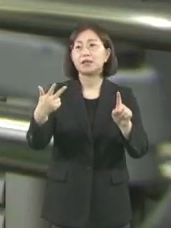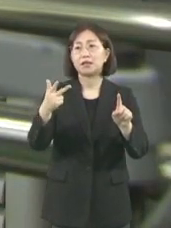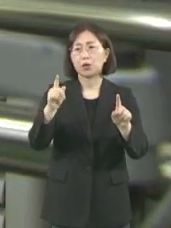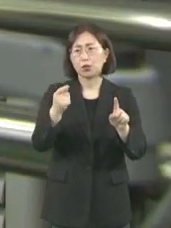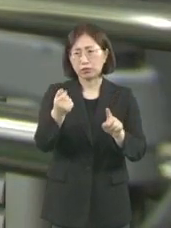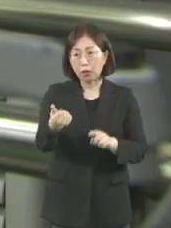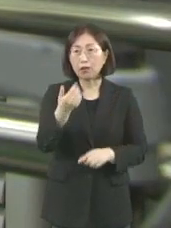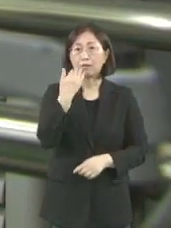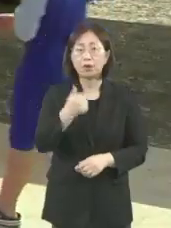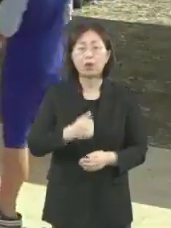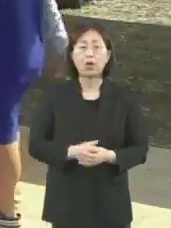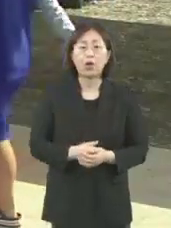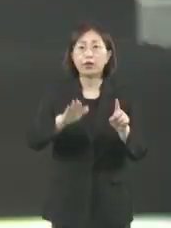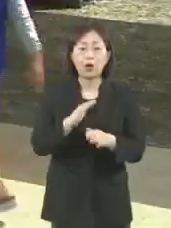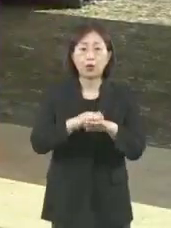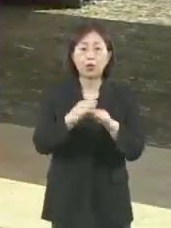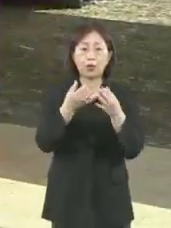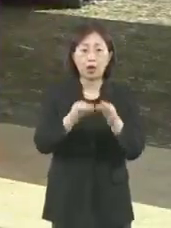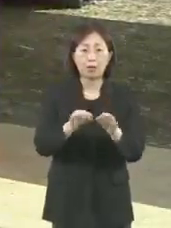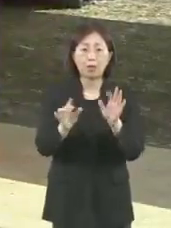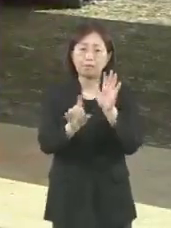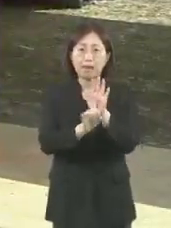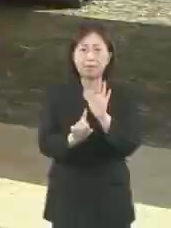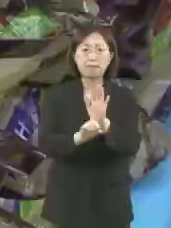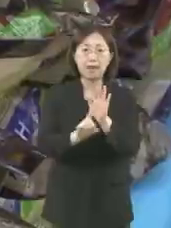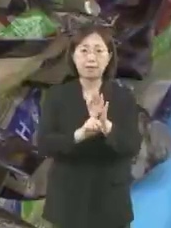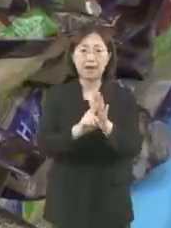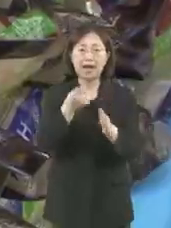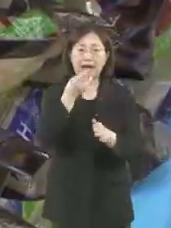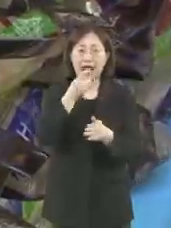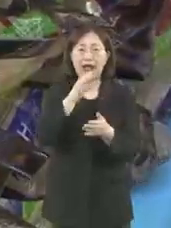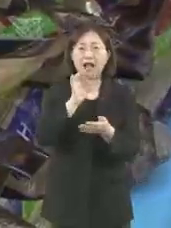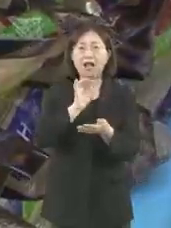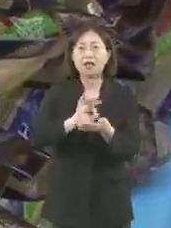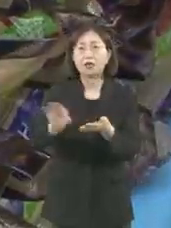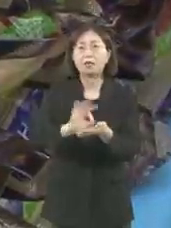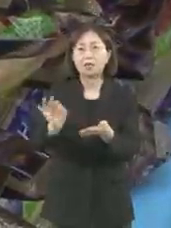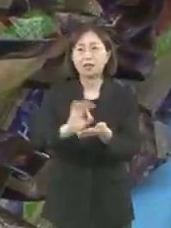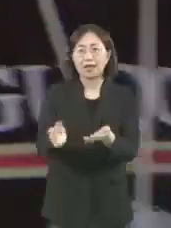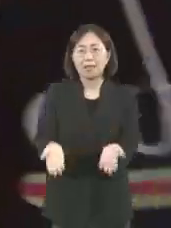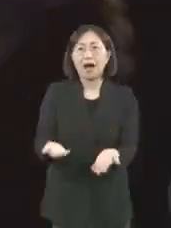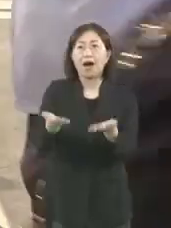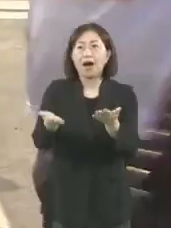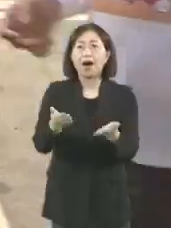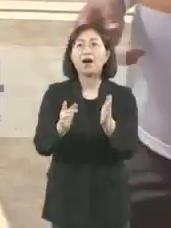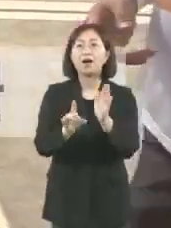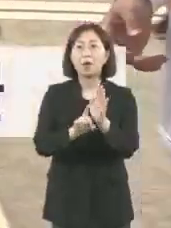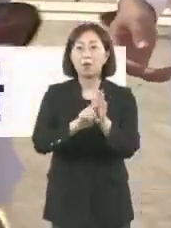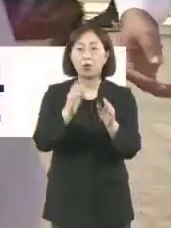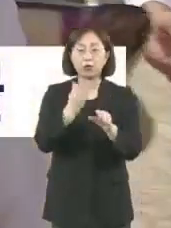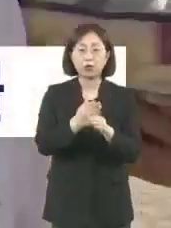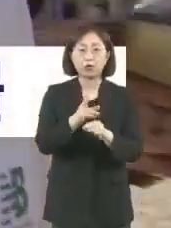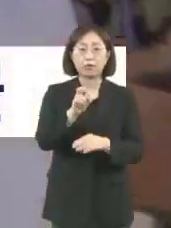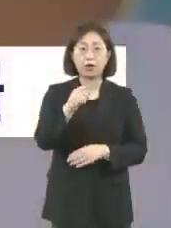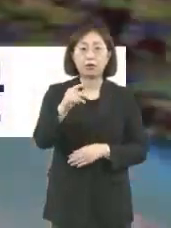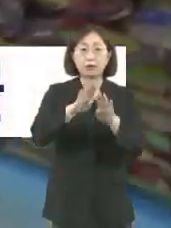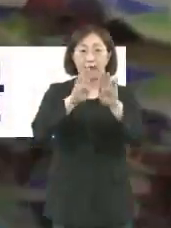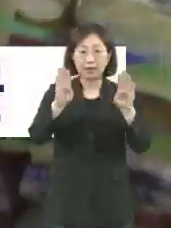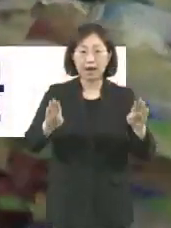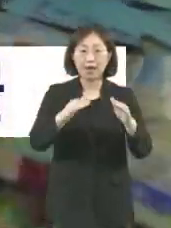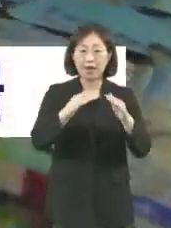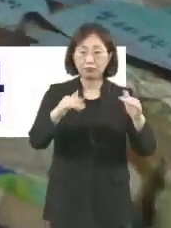낮습니다. 농협이 대대적인 캠페인을 벌이며 쌀 소비에 안간힘을 쓰고 있습니다. 보령 머드박람회